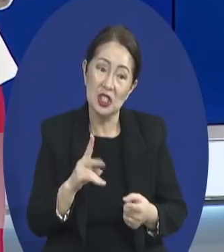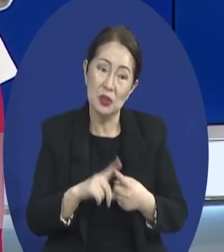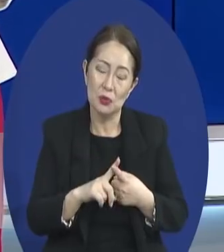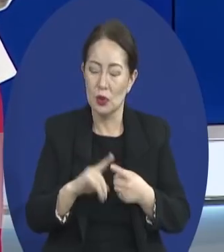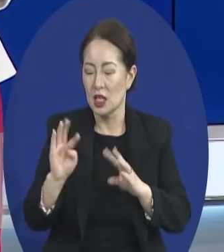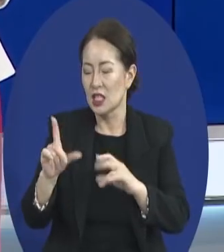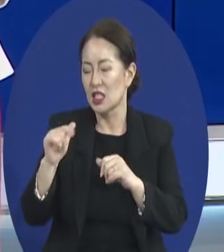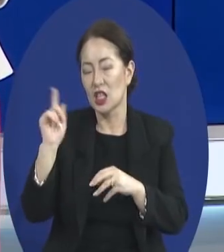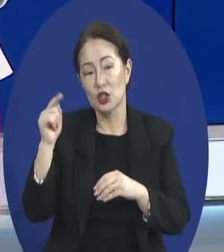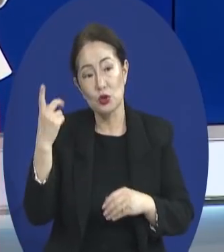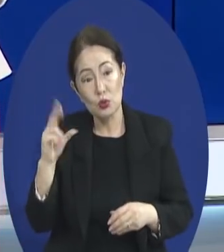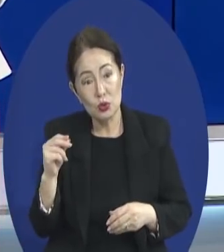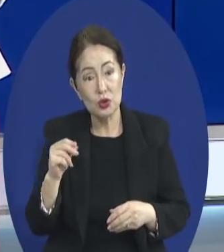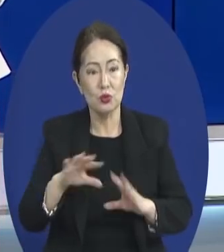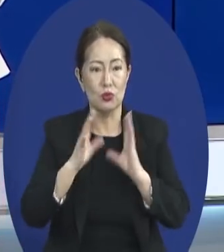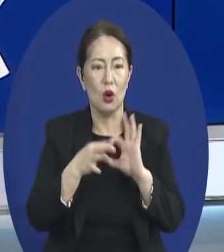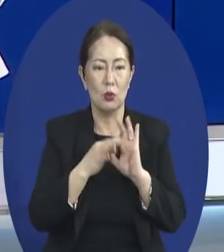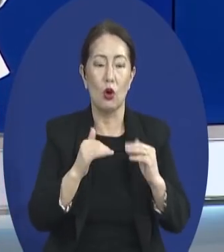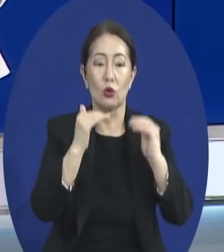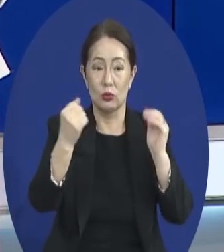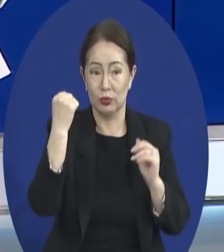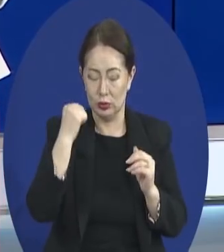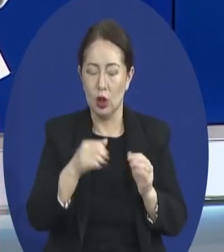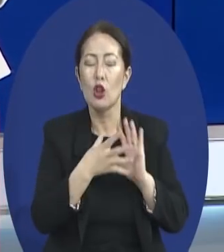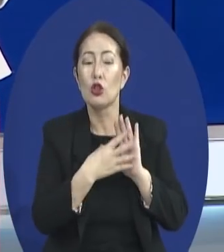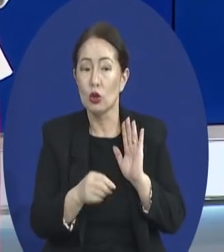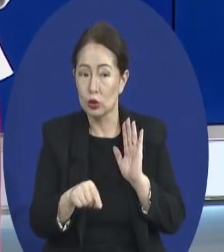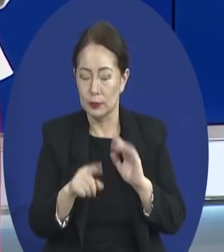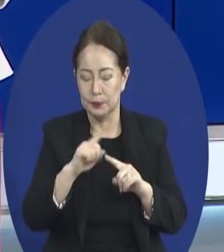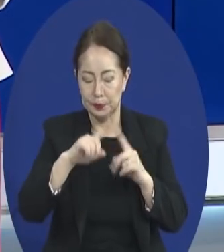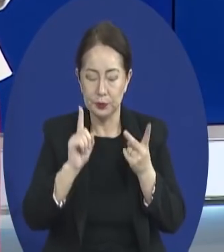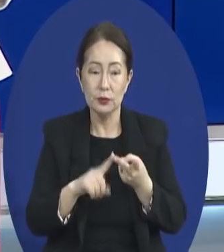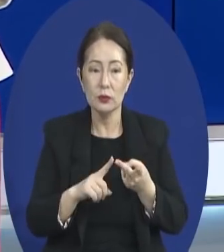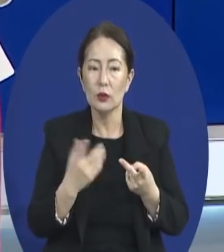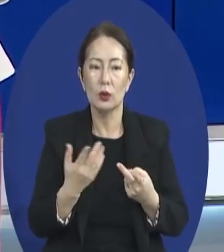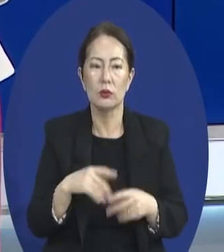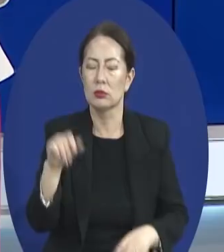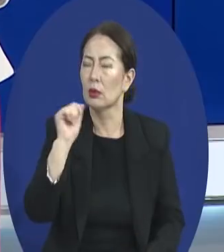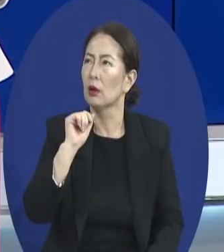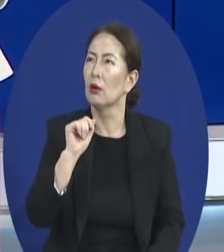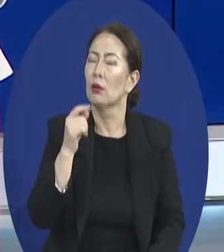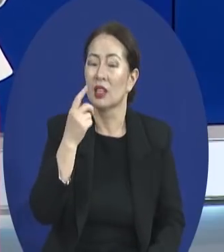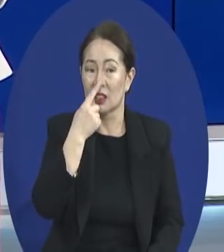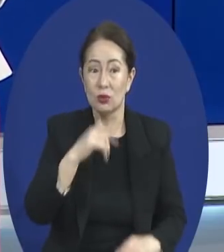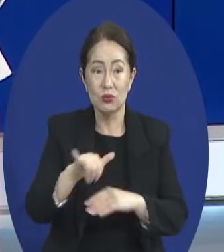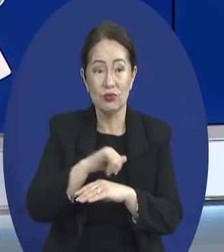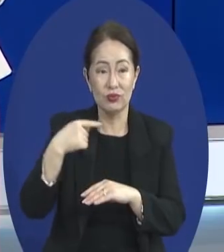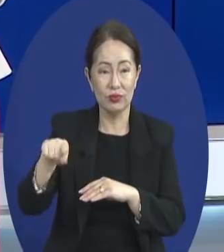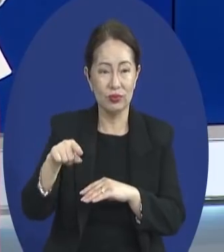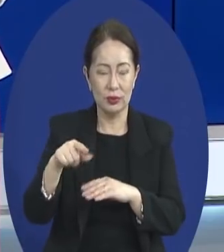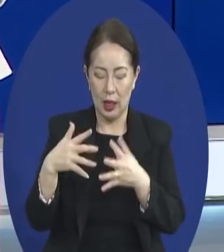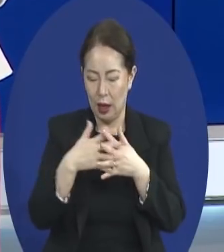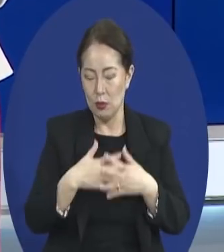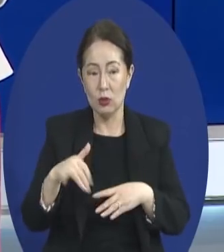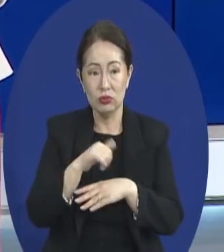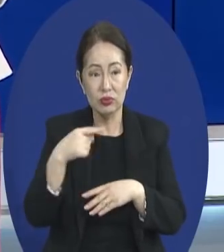тэрчим хүчний дэд үтцийг эрчимтэй одоо хөгжүүлж эхэлсэн нөлөөсөн байна. За хоёр дахь нэг нөлөөлөл бол өмнө бүгд найрамд хятад ард улс болон Америк